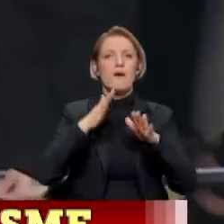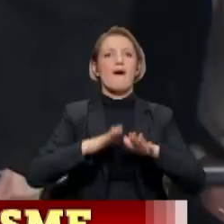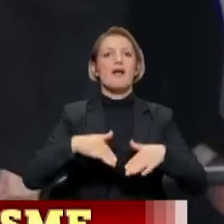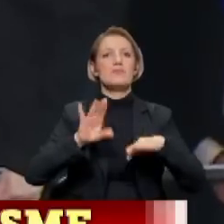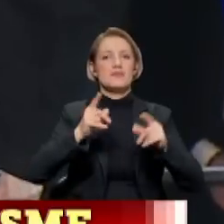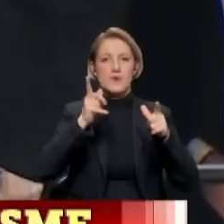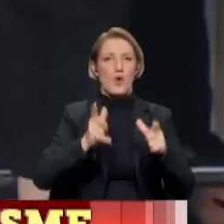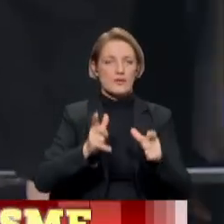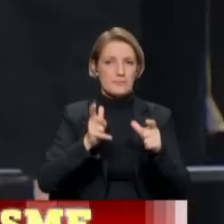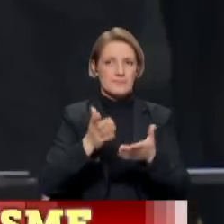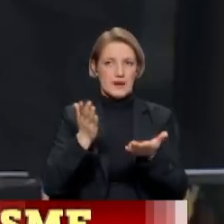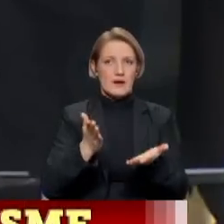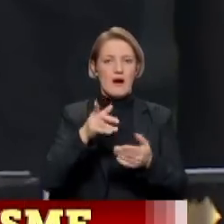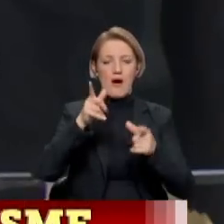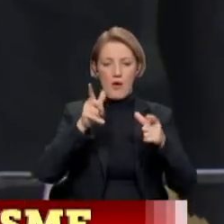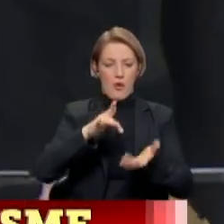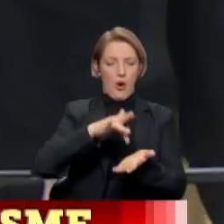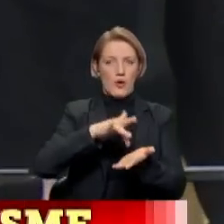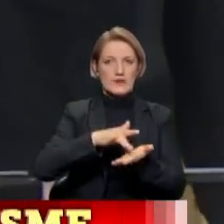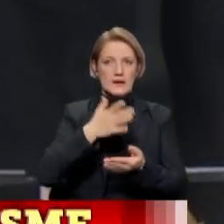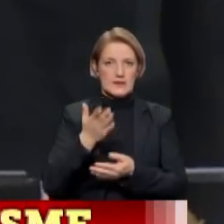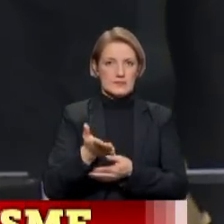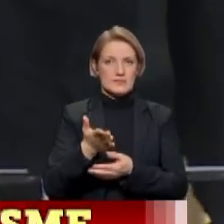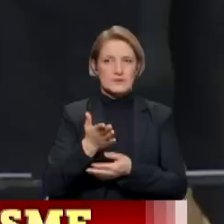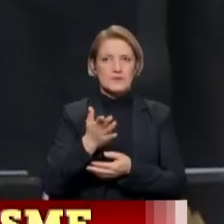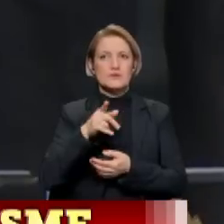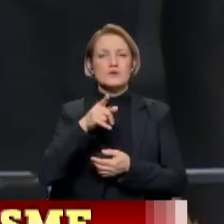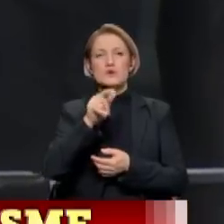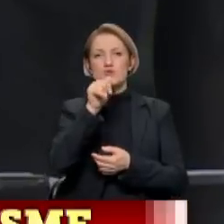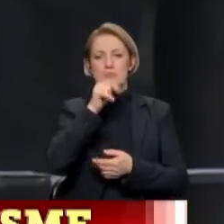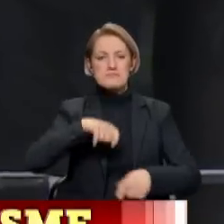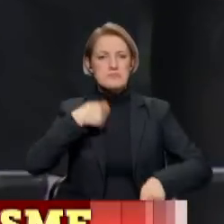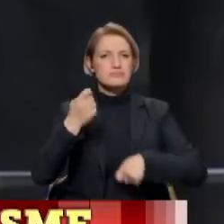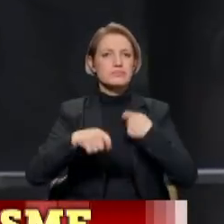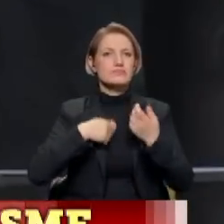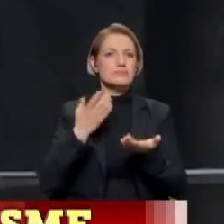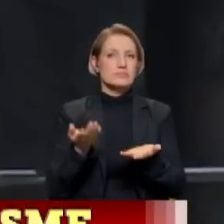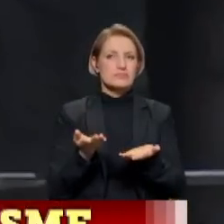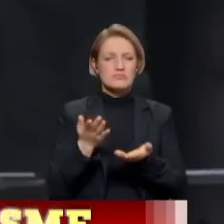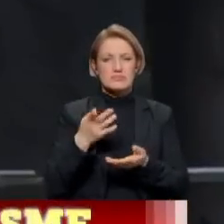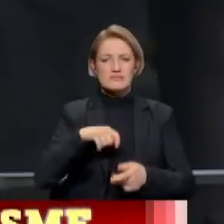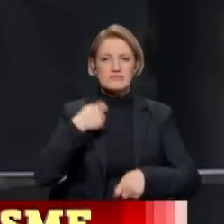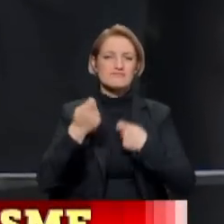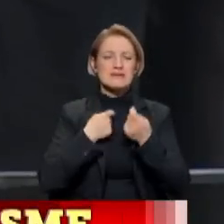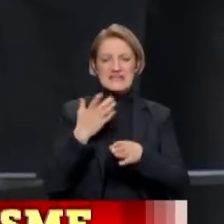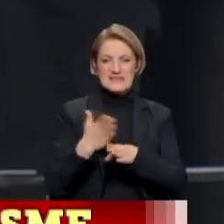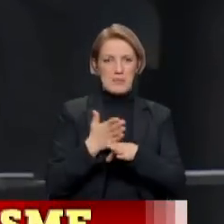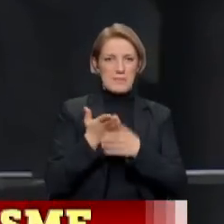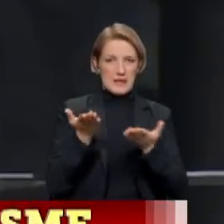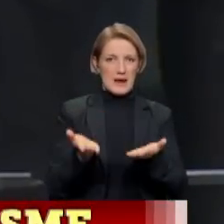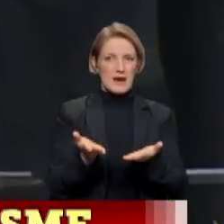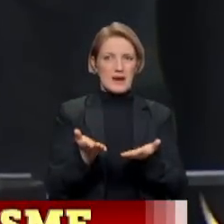bir ortamda ortaya sudan sebeplerle, uydurma